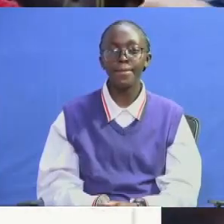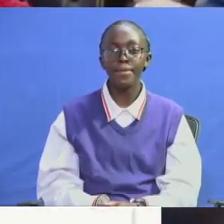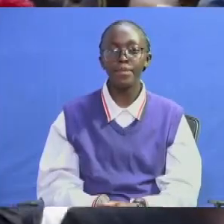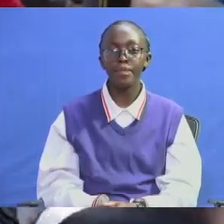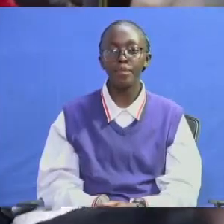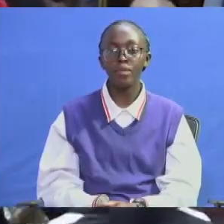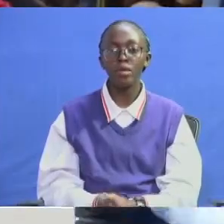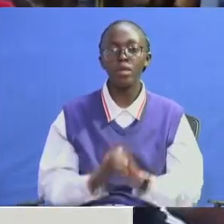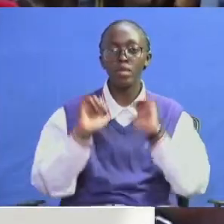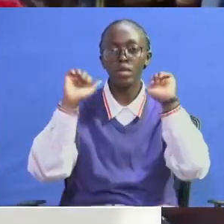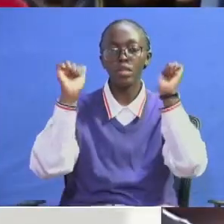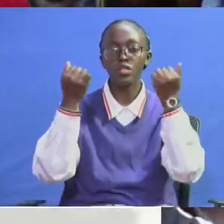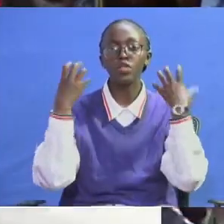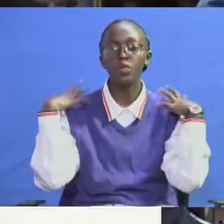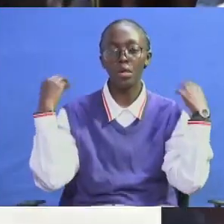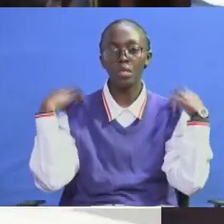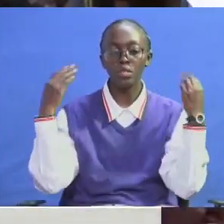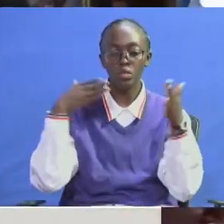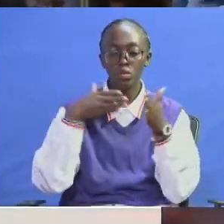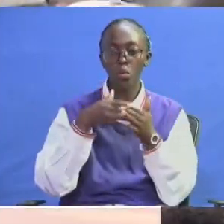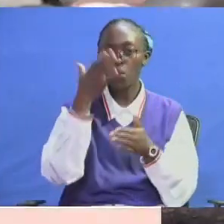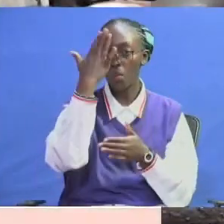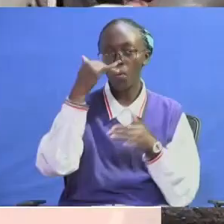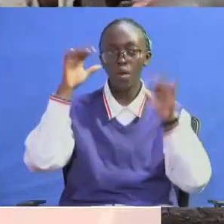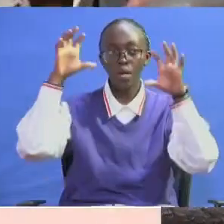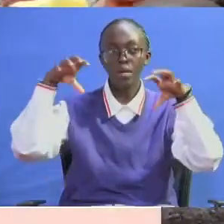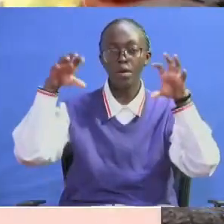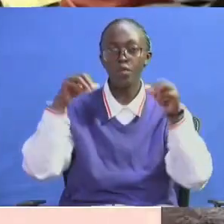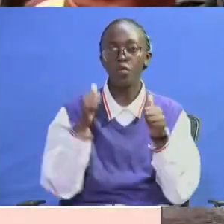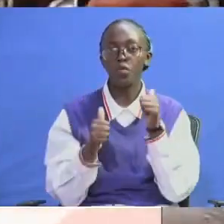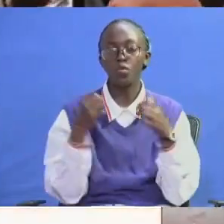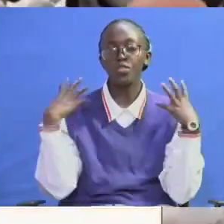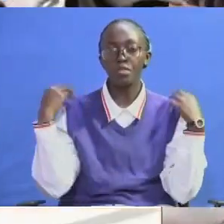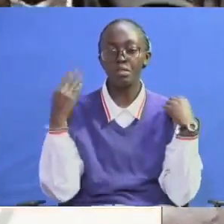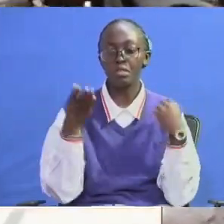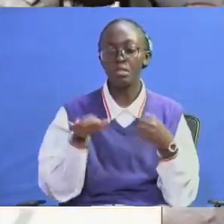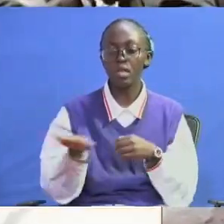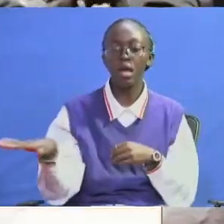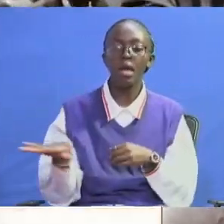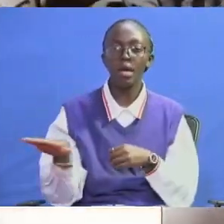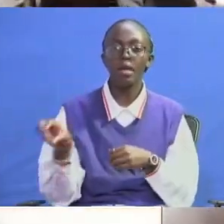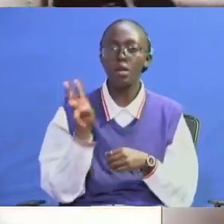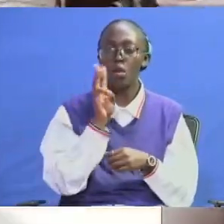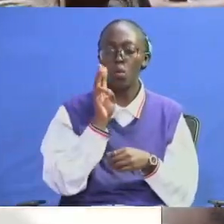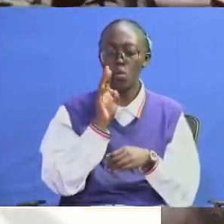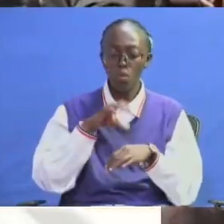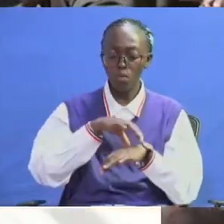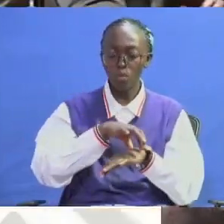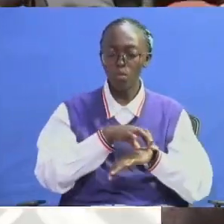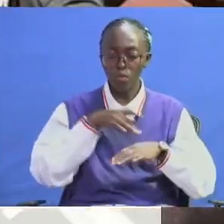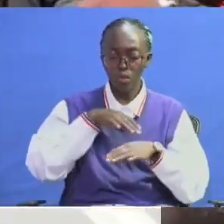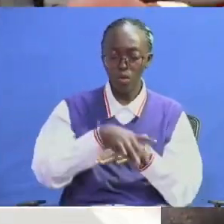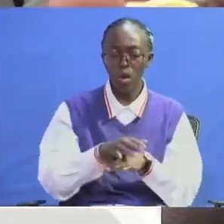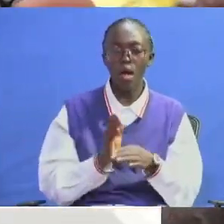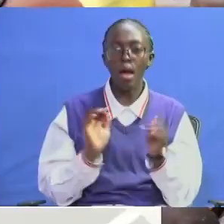The rescue exercise was, however, hindered by the heavy downpour which was experienced in the area. The landslide occurred a few meters from where another